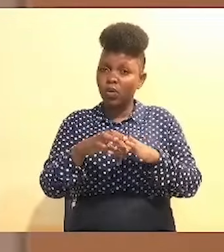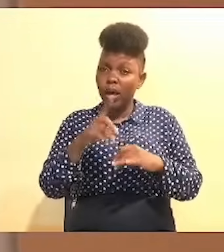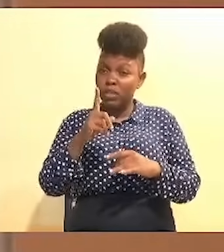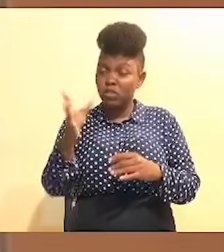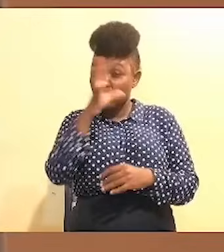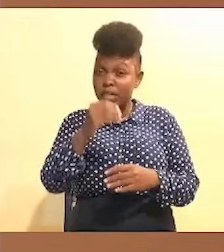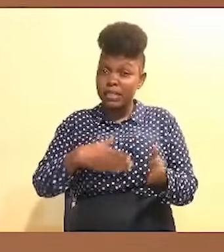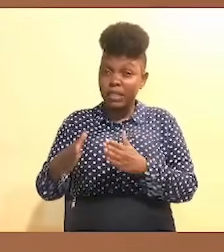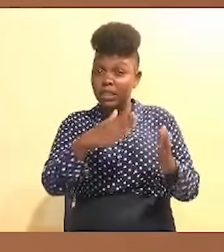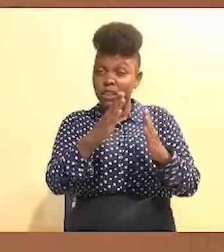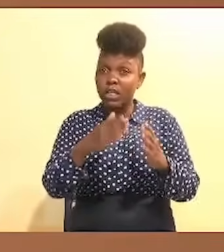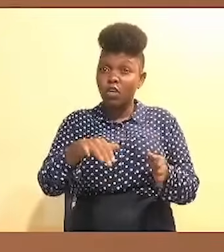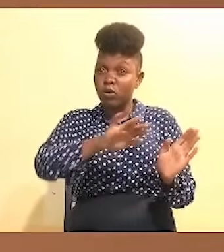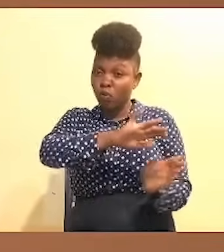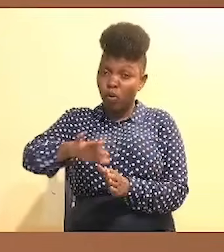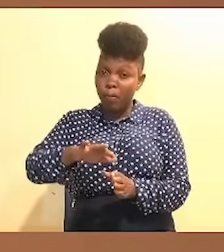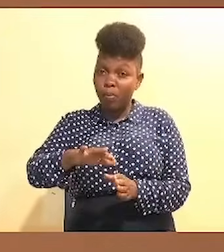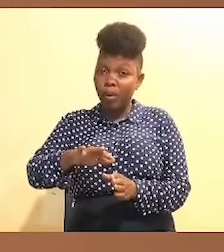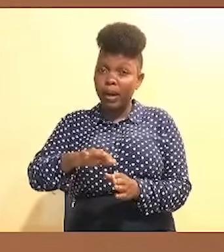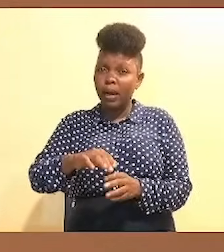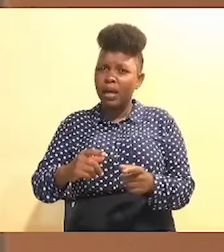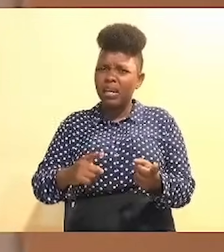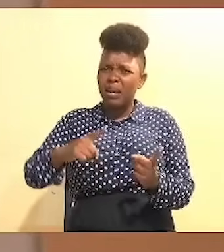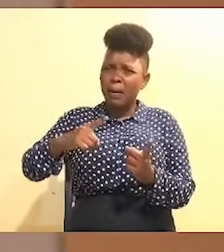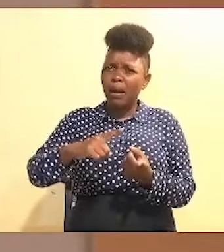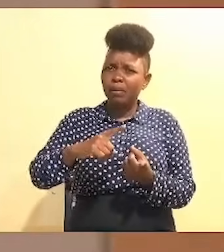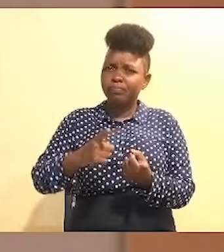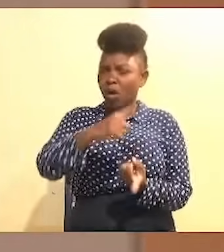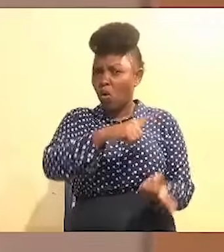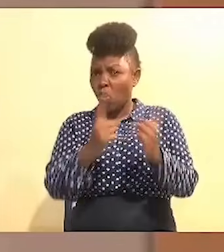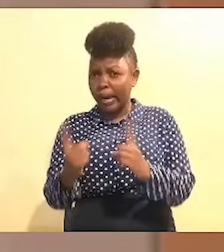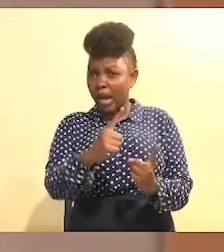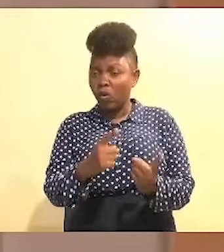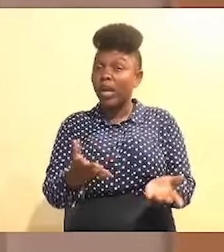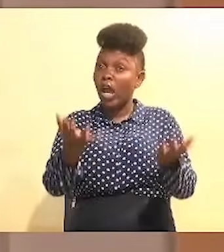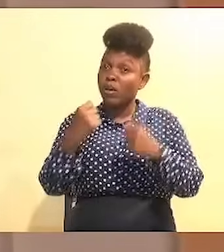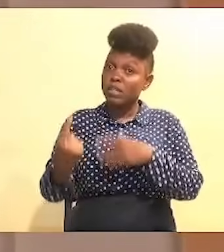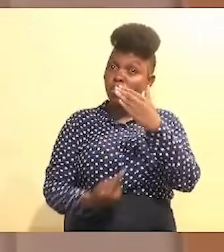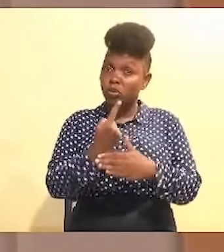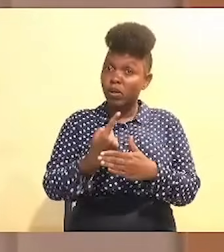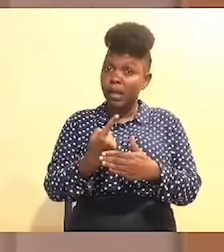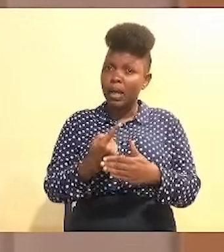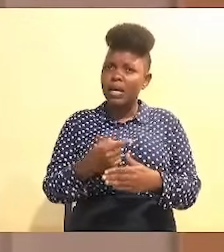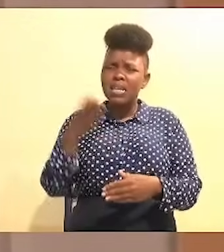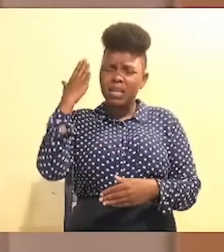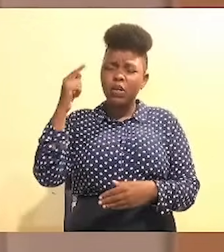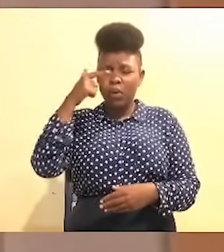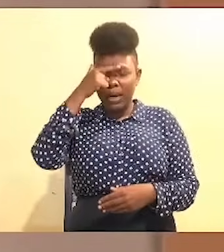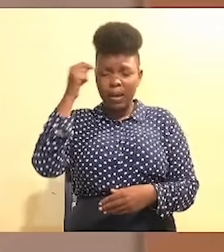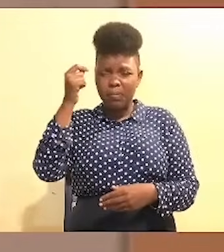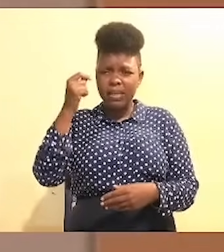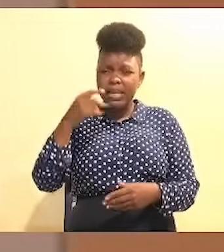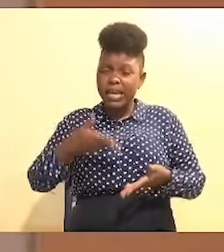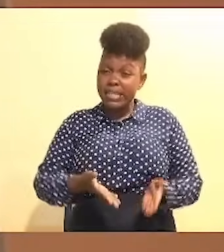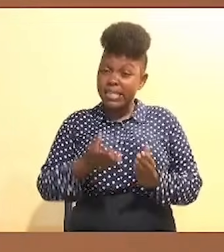kuepuka migongano ambayo inaweza kutokea. Hapo zamani nilikuwa ninaamini ya kwamba huenda kizazi hiki ndicho ambacho kimefanya utafiti